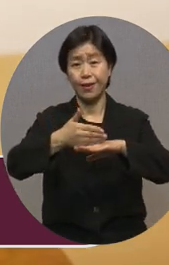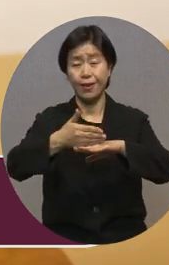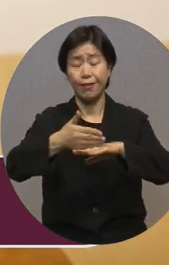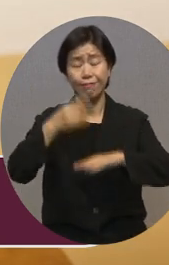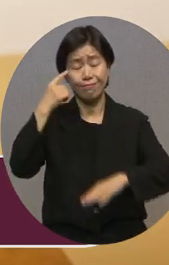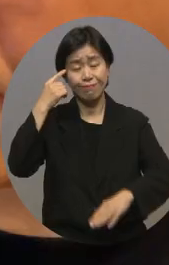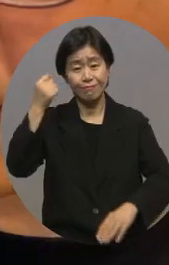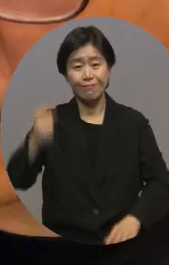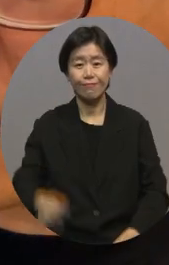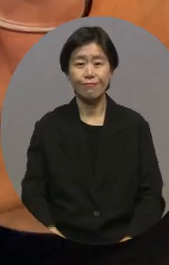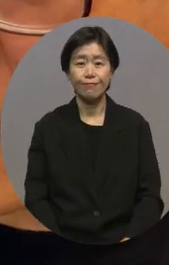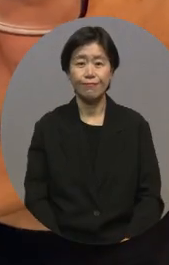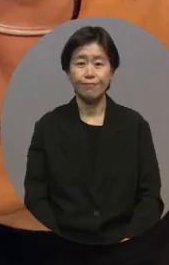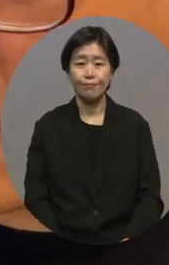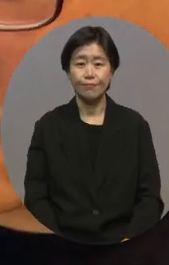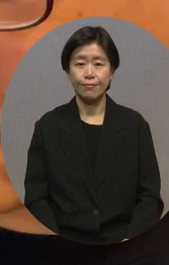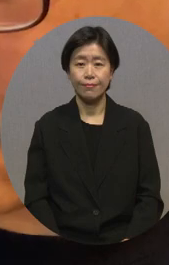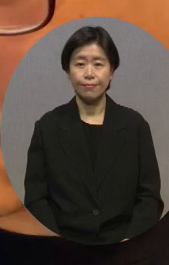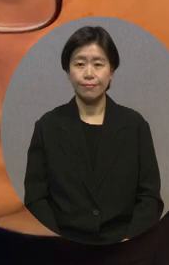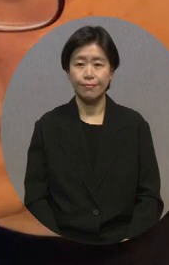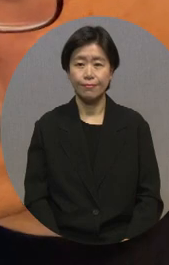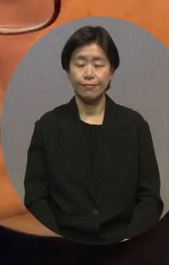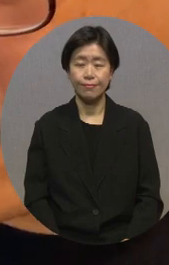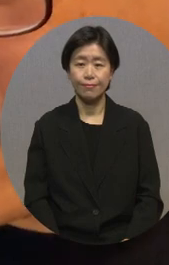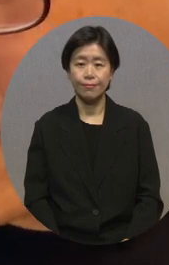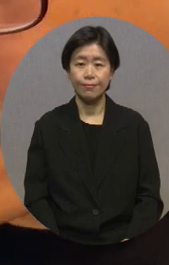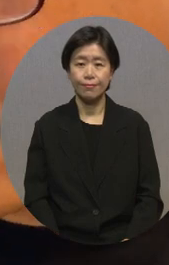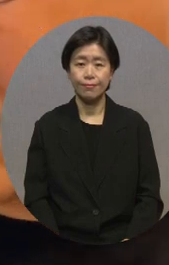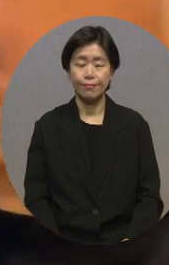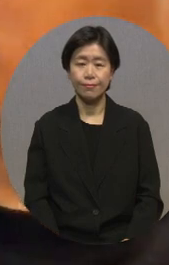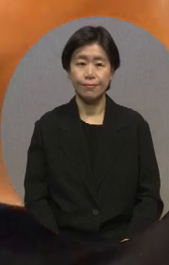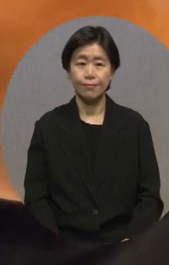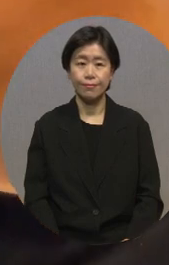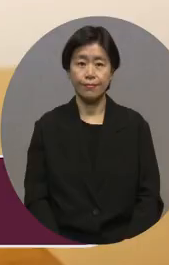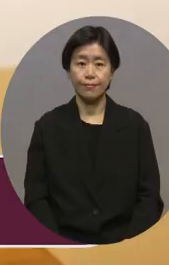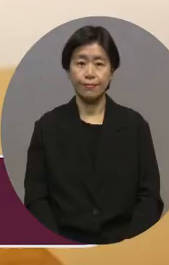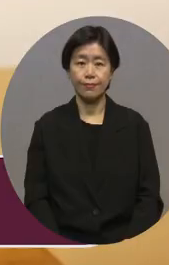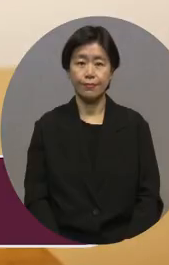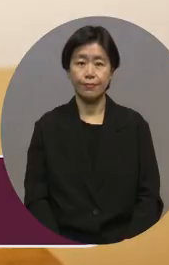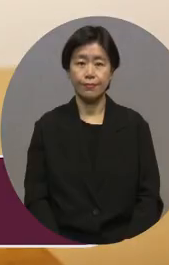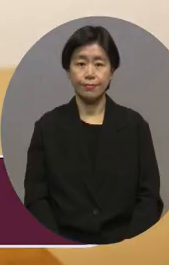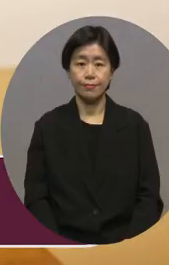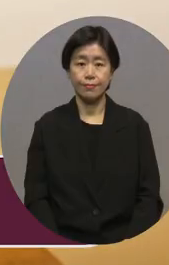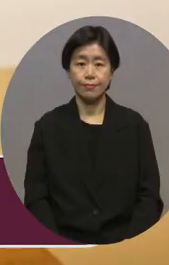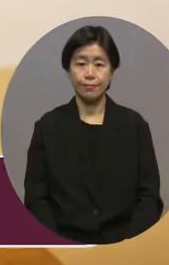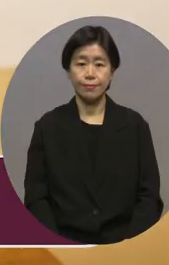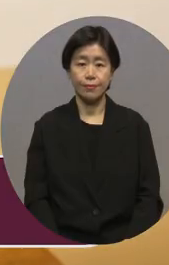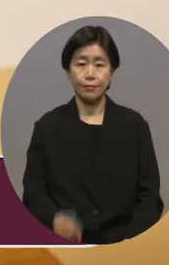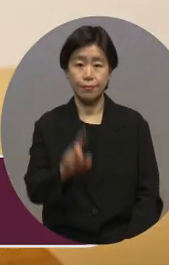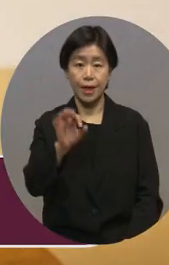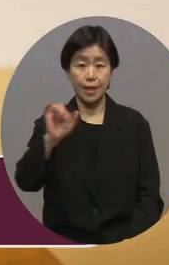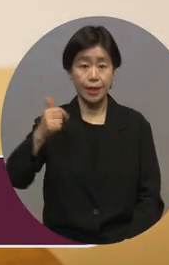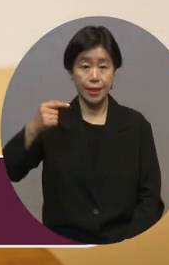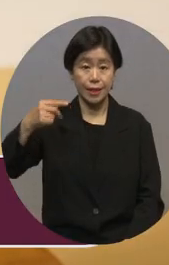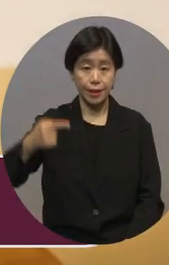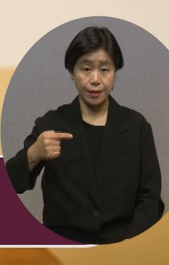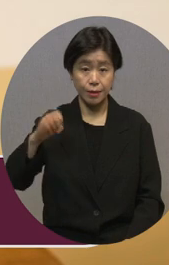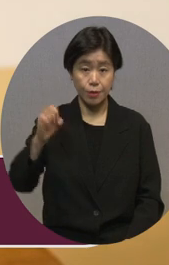그렇게 생각하고 있습니다. 본인이 생각하는 수상 이유는 뭐라고 생각하세요? 만드포스트가